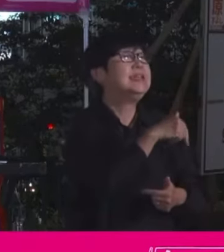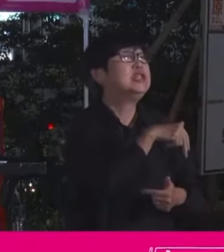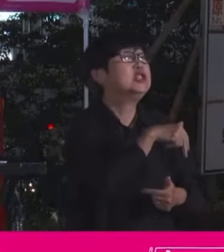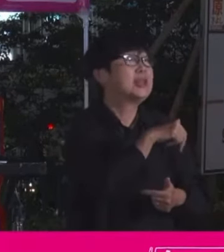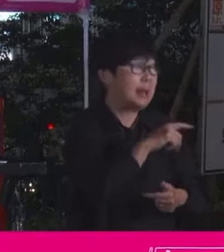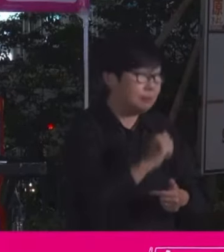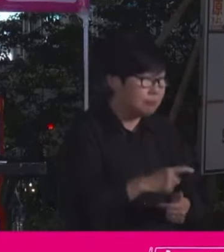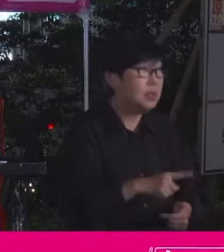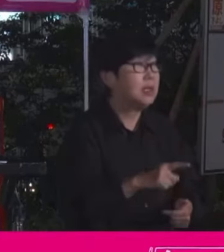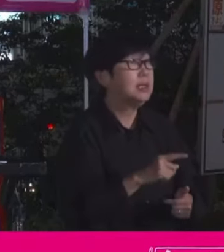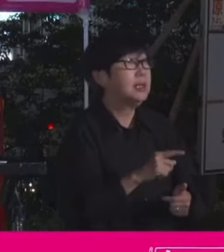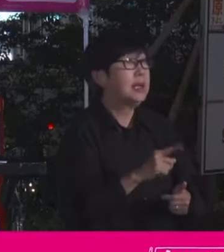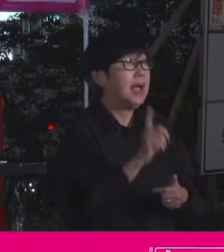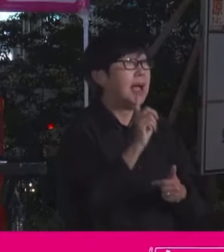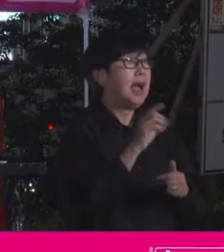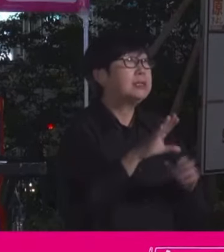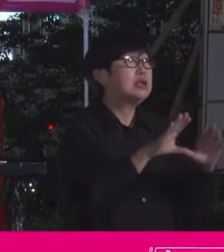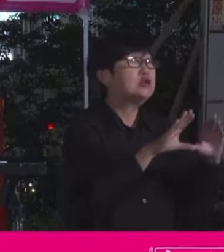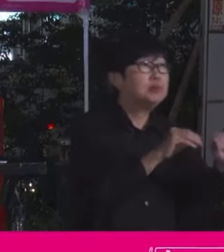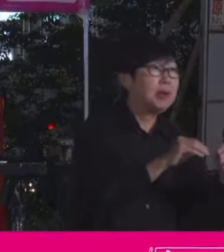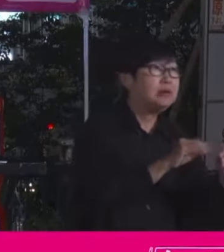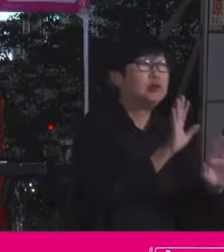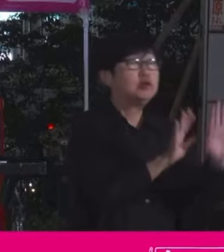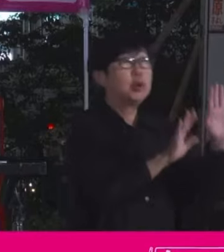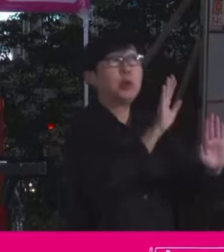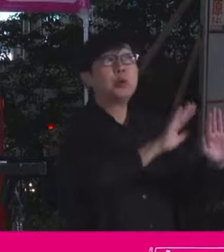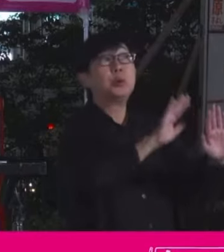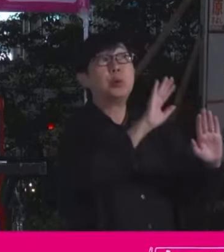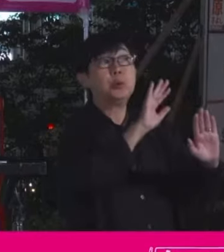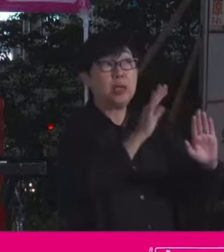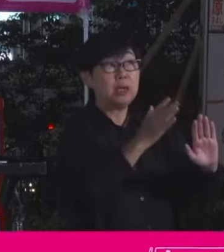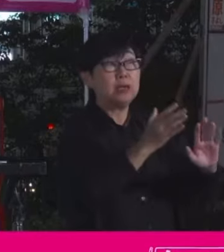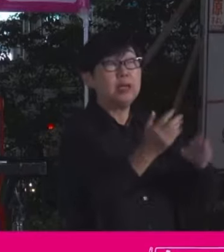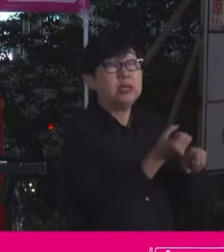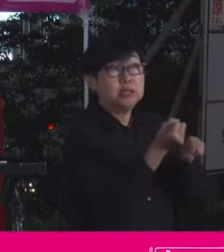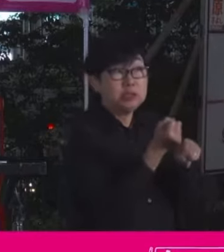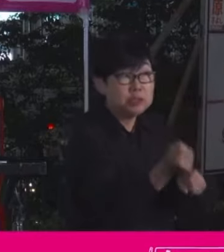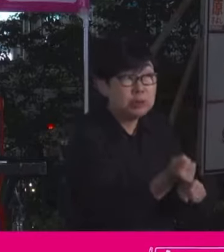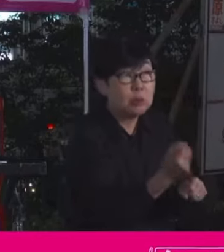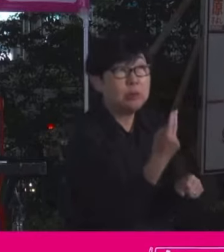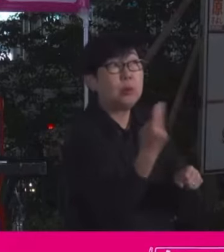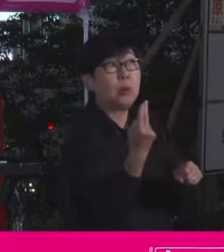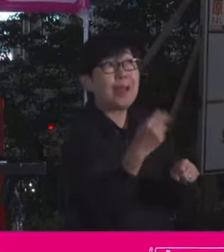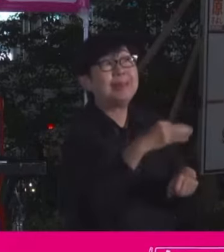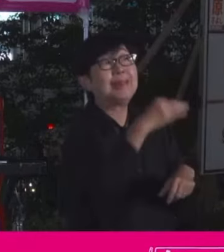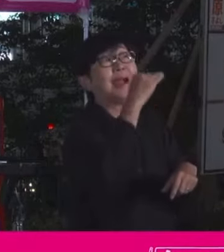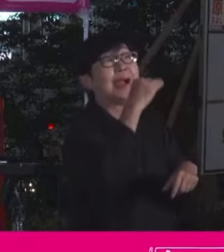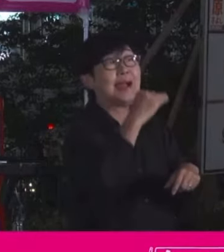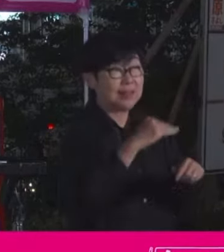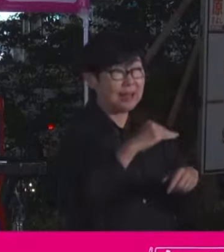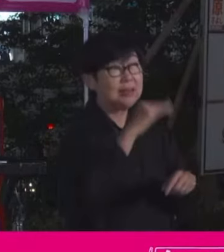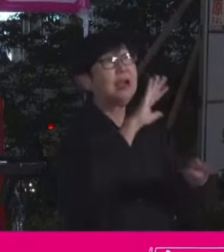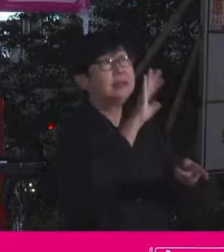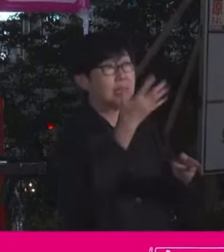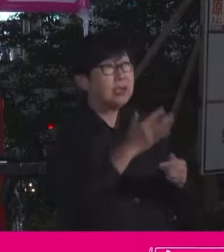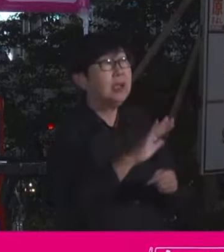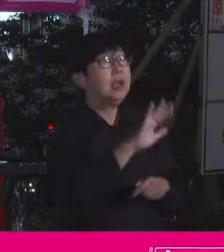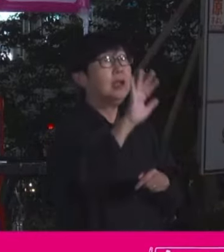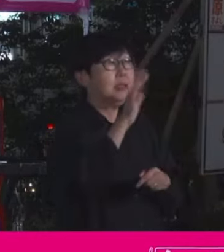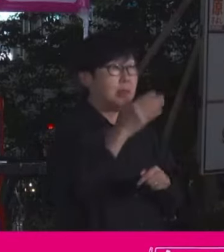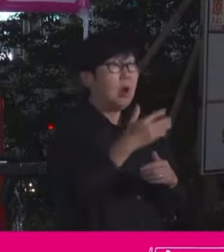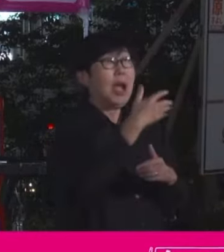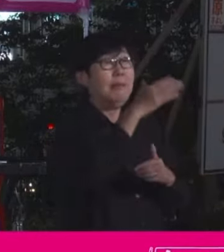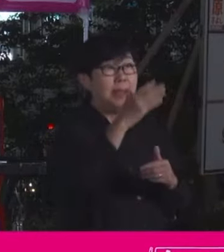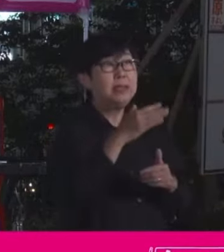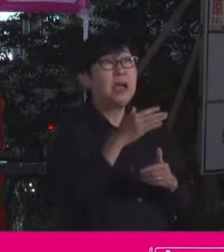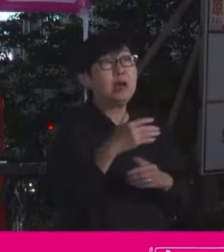ったら明日国が潰れるという状況ですよ。それだけ依存度が高い。それでもアメリカ軍は入れるけれ